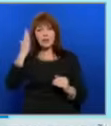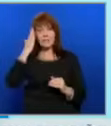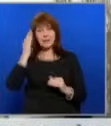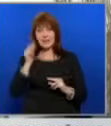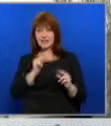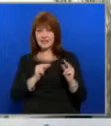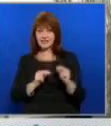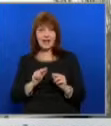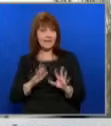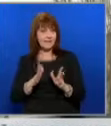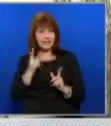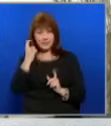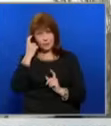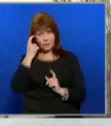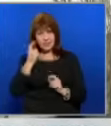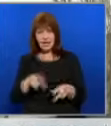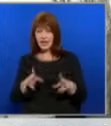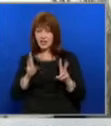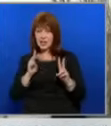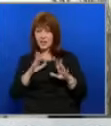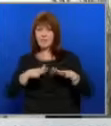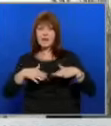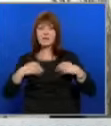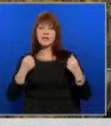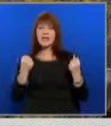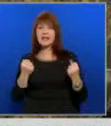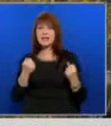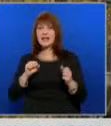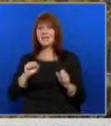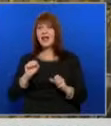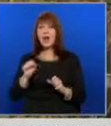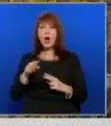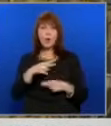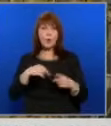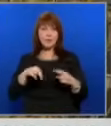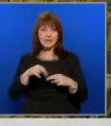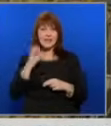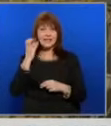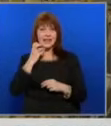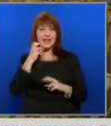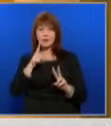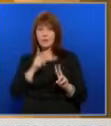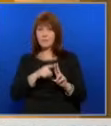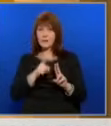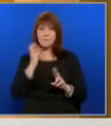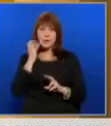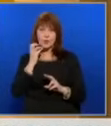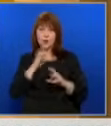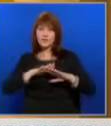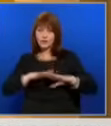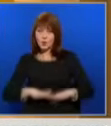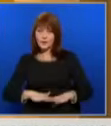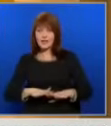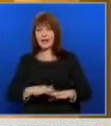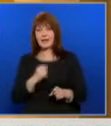Министерския съвет дали да се съобрази с решението на Парламентарната здравна комисия директорът на Пирогов да остане на поста си до приключване